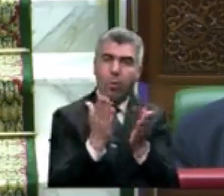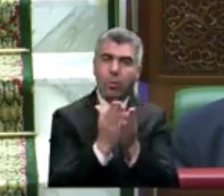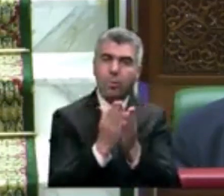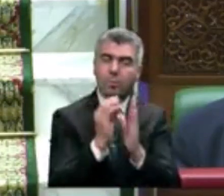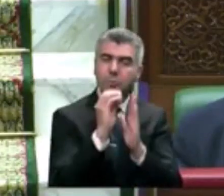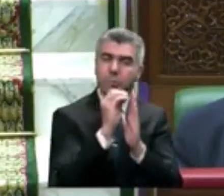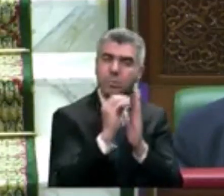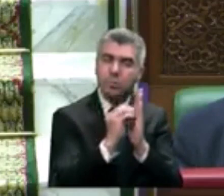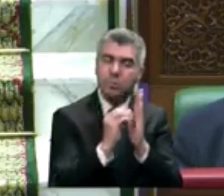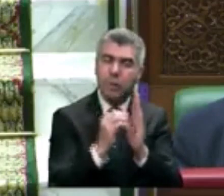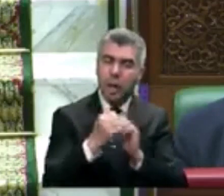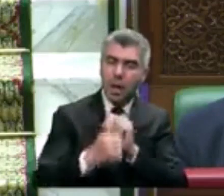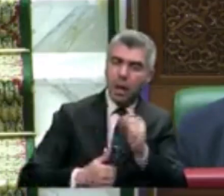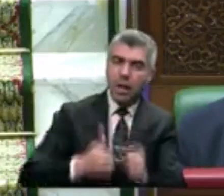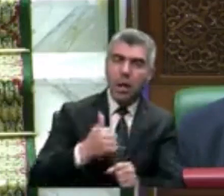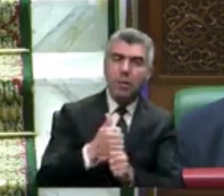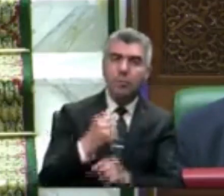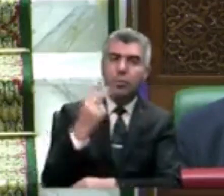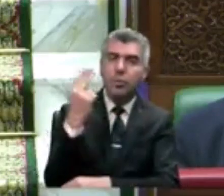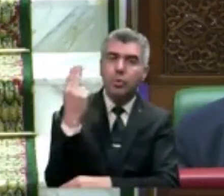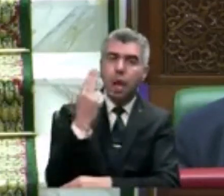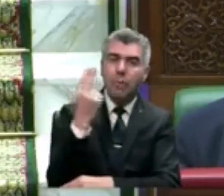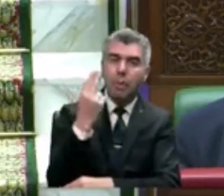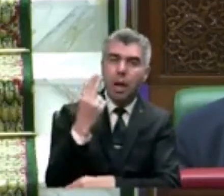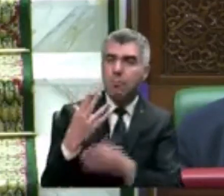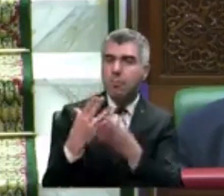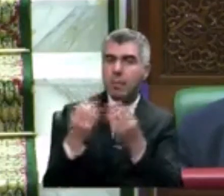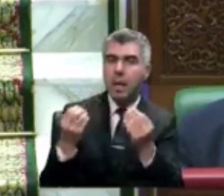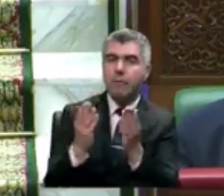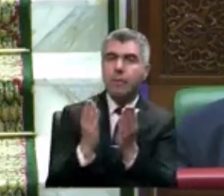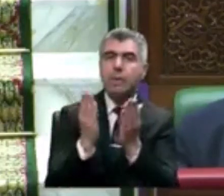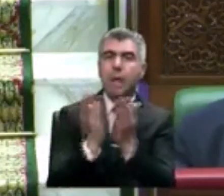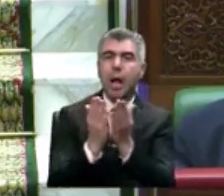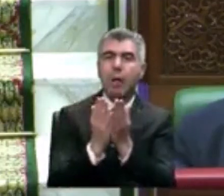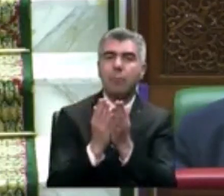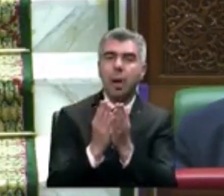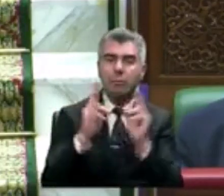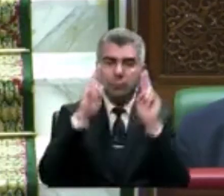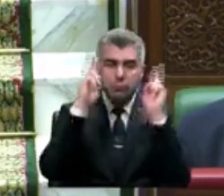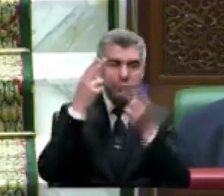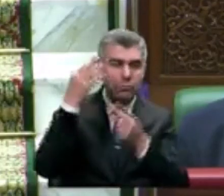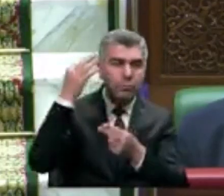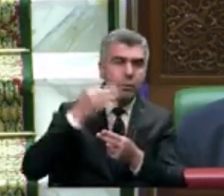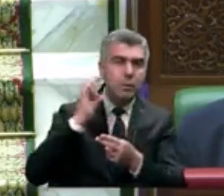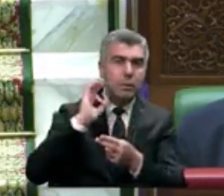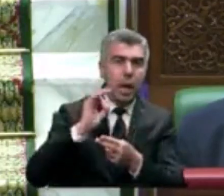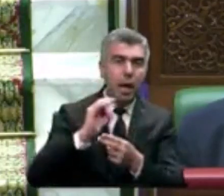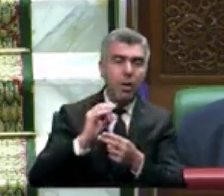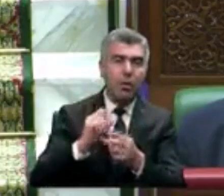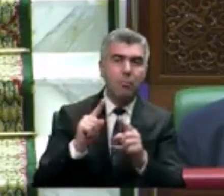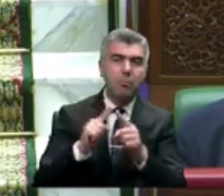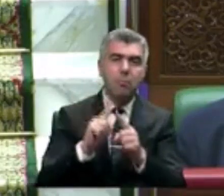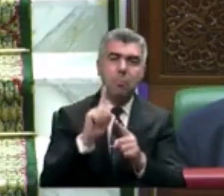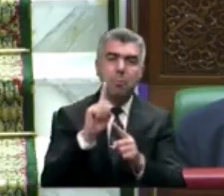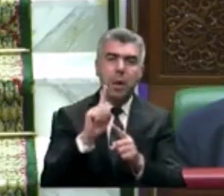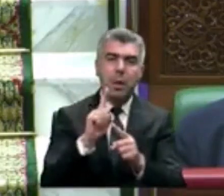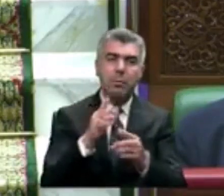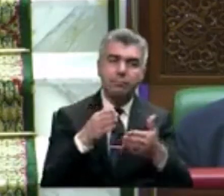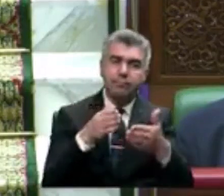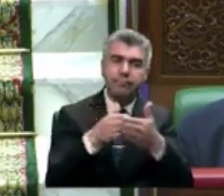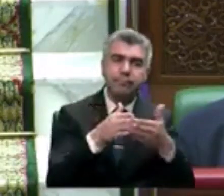بدايه سنه جامعيه يتقدم العديد من الطلبه حامل الماستر للتسجيل في سلك الدكتوراه الا انهم يواجهون بسلوكات